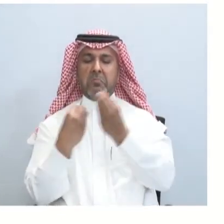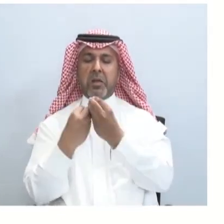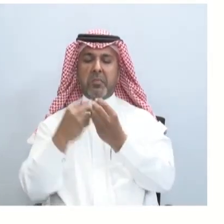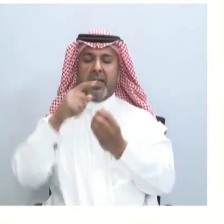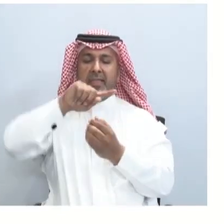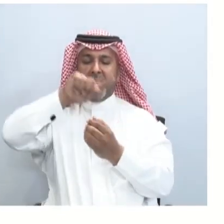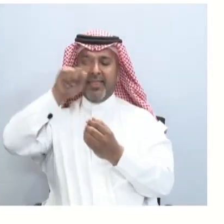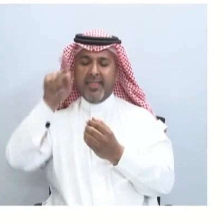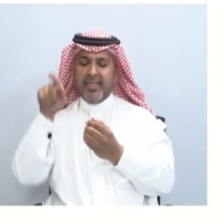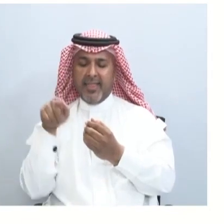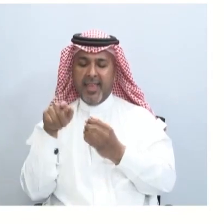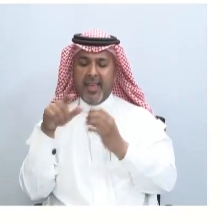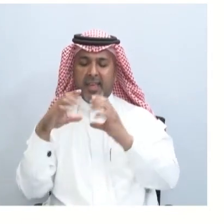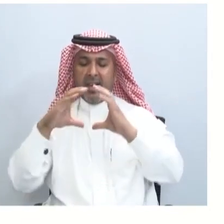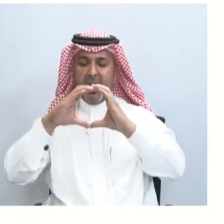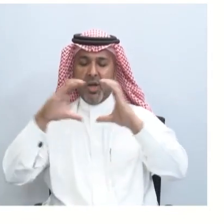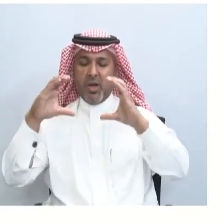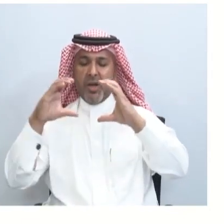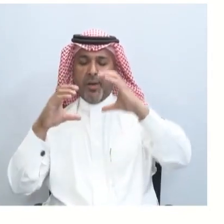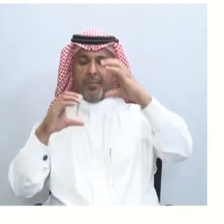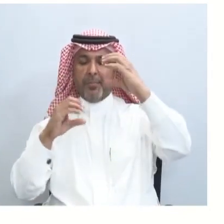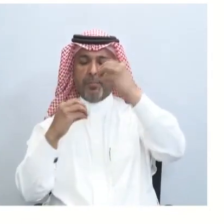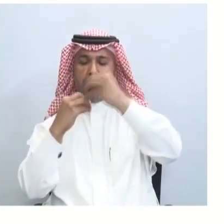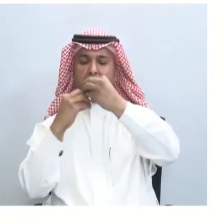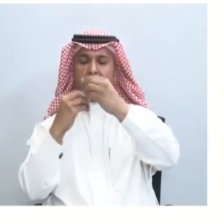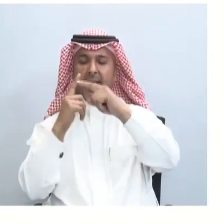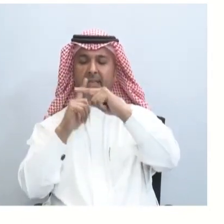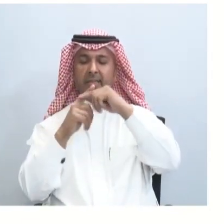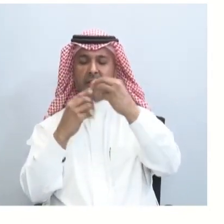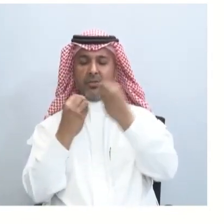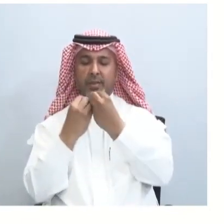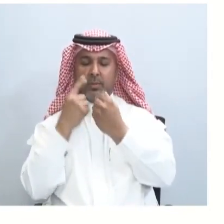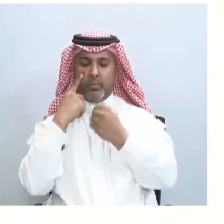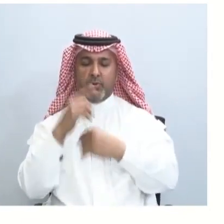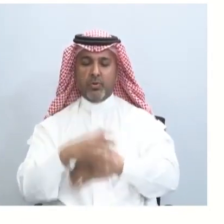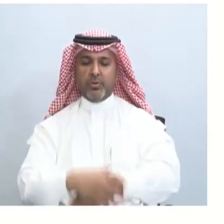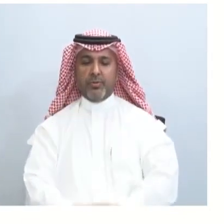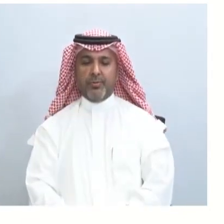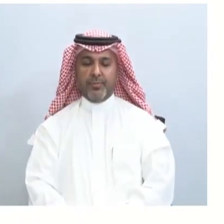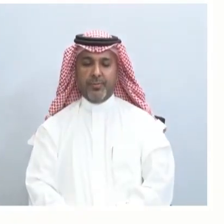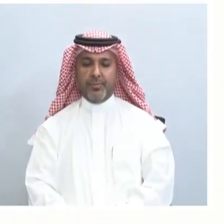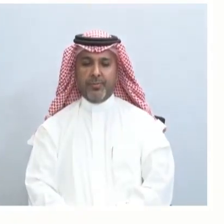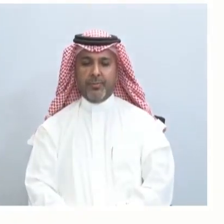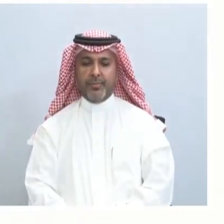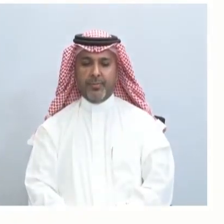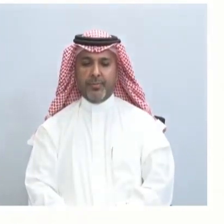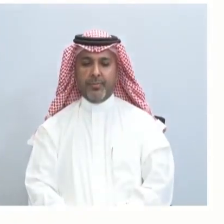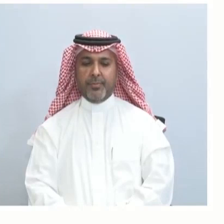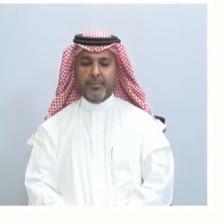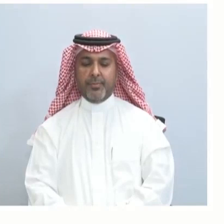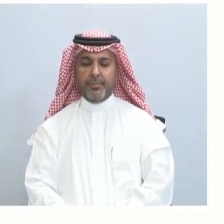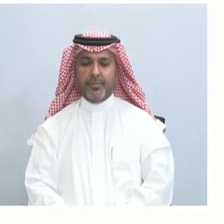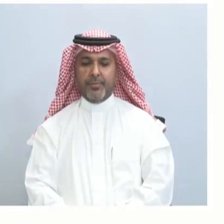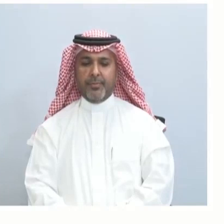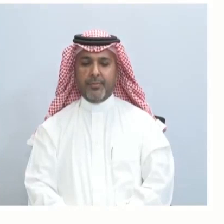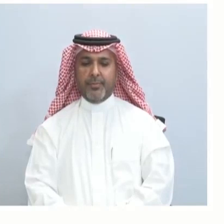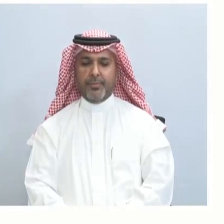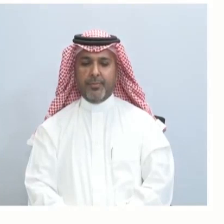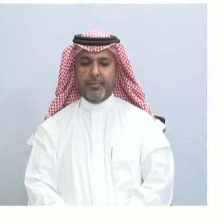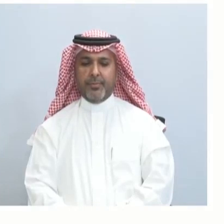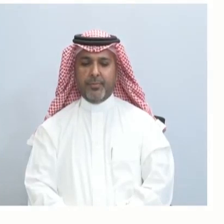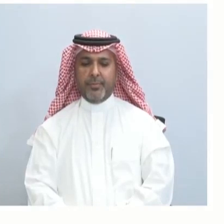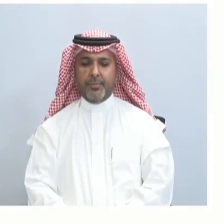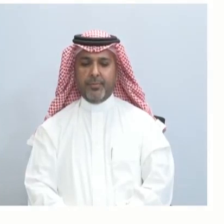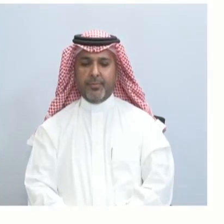مربع لايجاد مساحه الشكل المركب كاملا نجمع هاتين المساحتين مساحه نصف الدائره